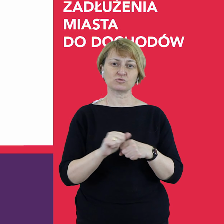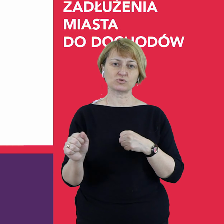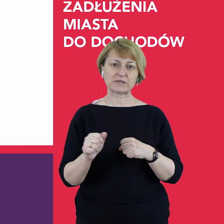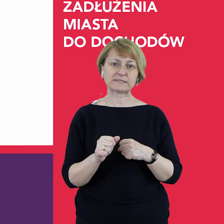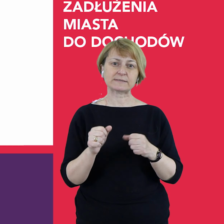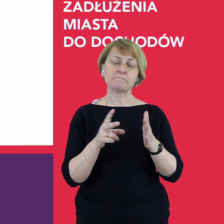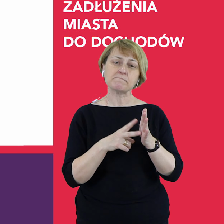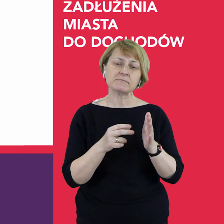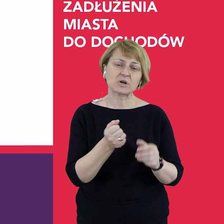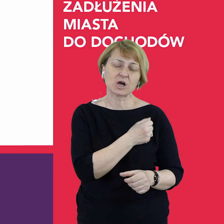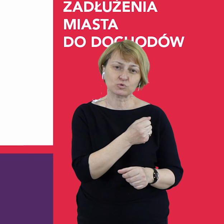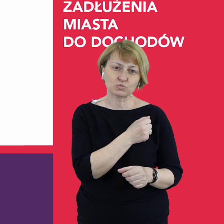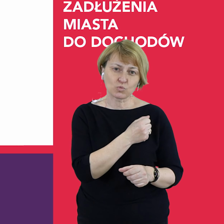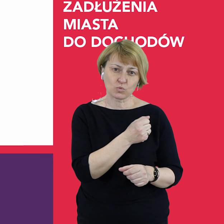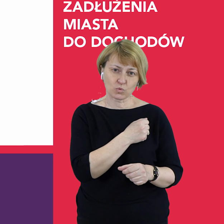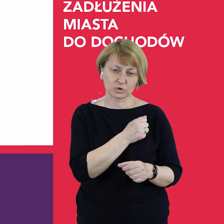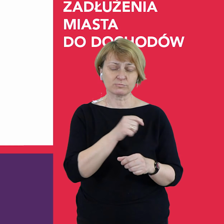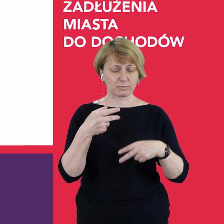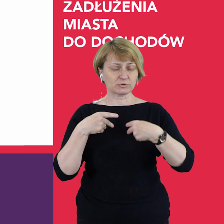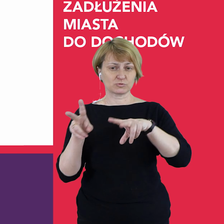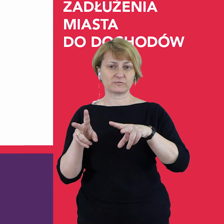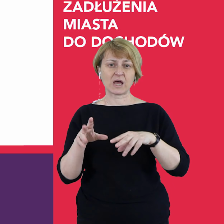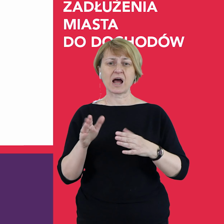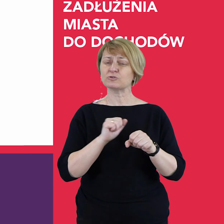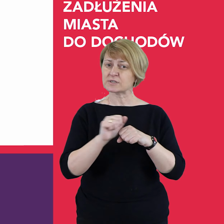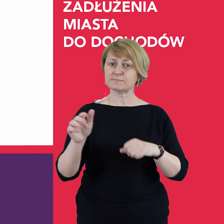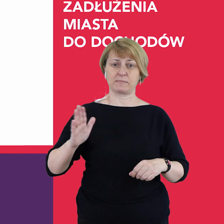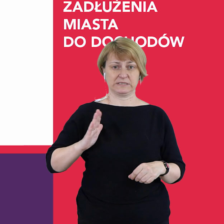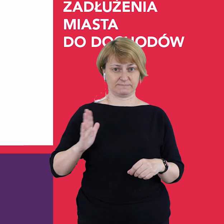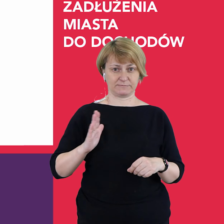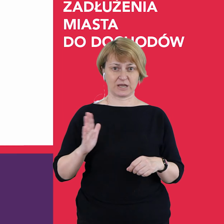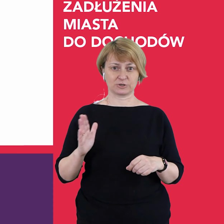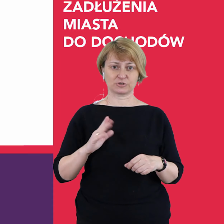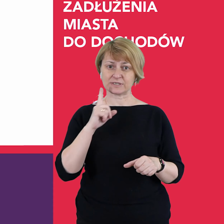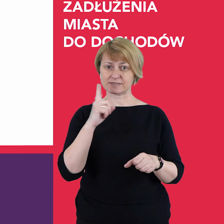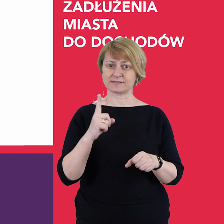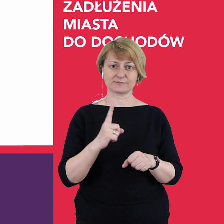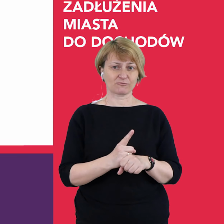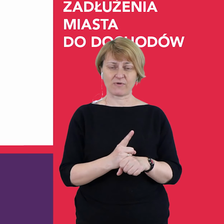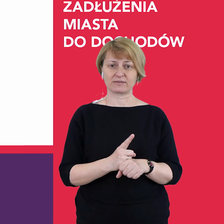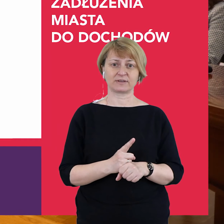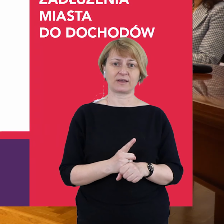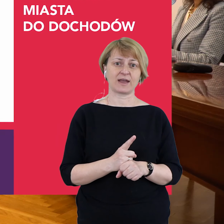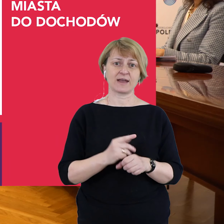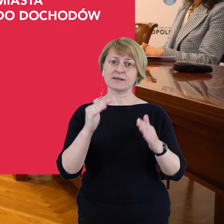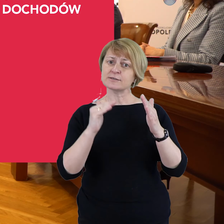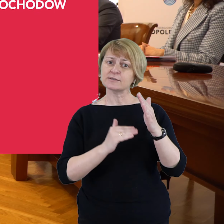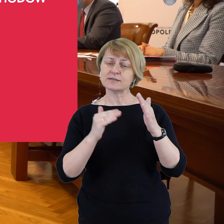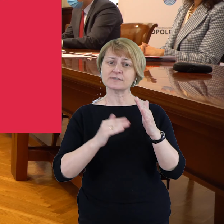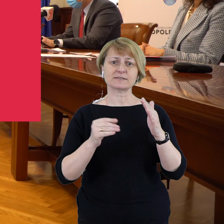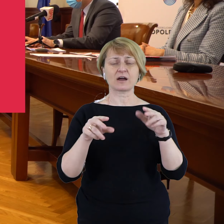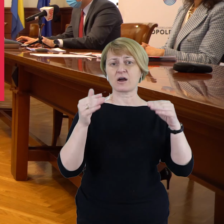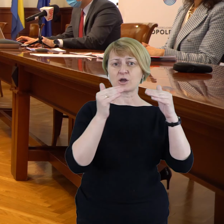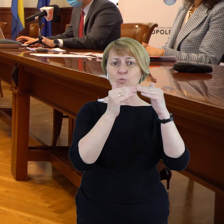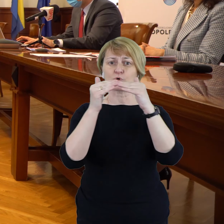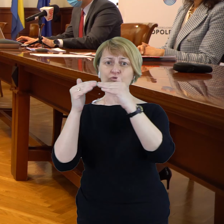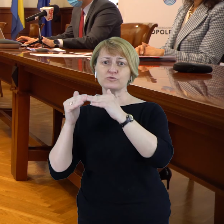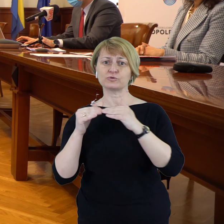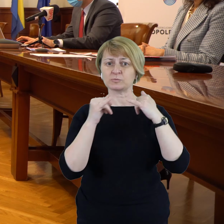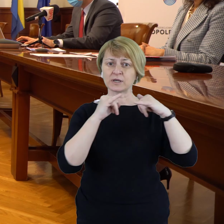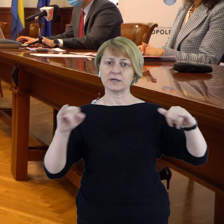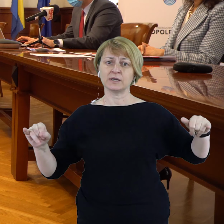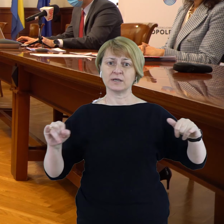pieniądze, które w tej chwili stanowią zadłużenie budżetu. Jest to bezpieczna pozycja, zdecydowanie niska